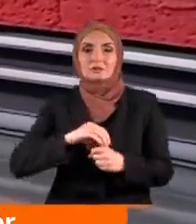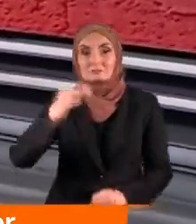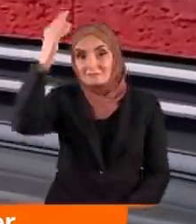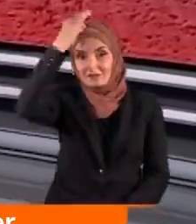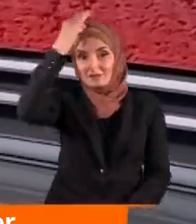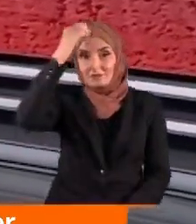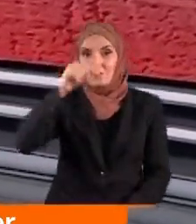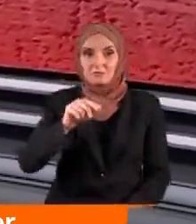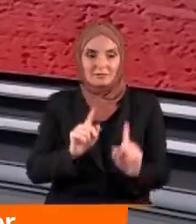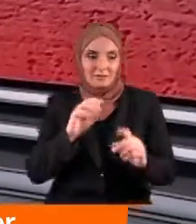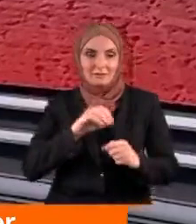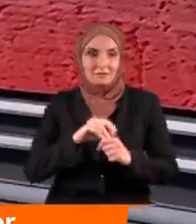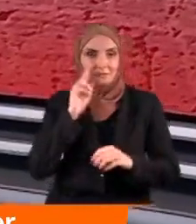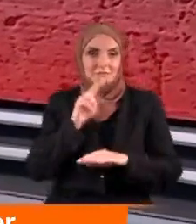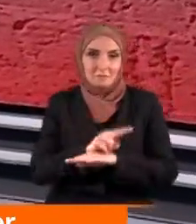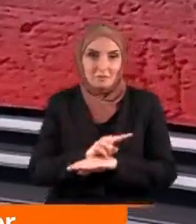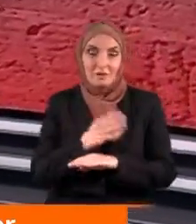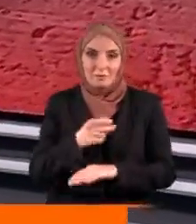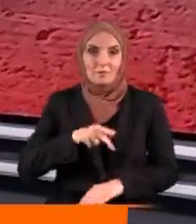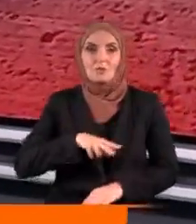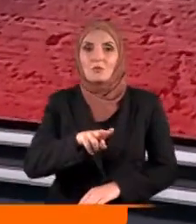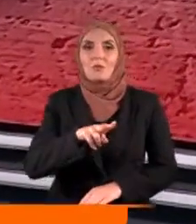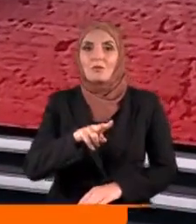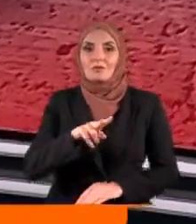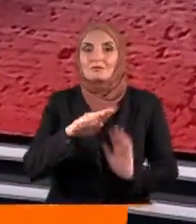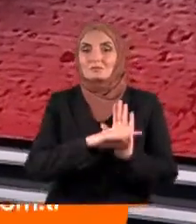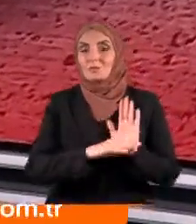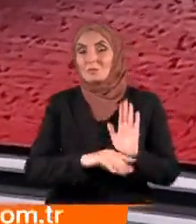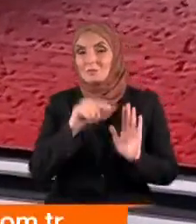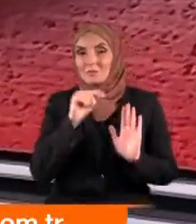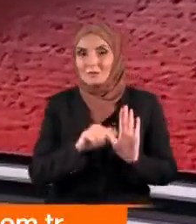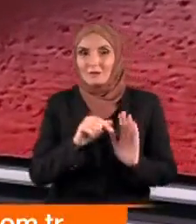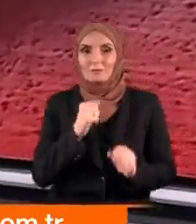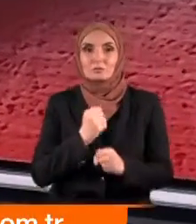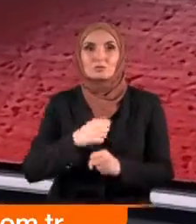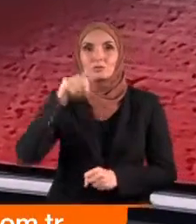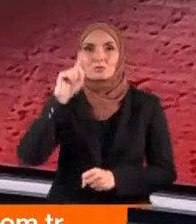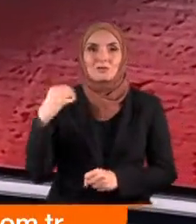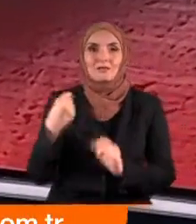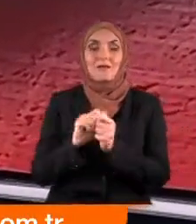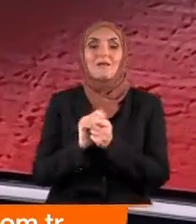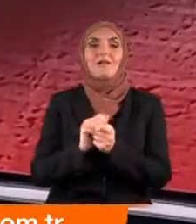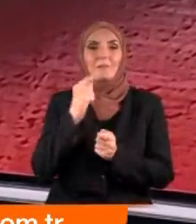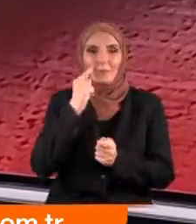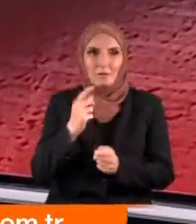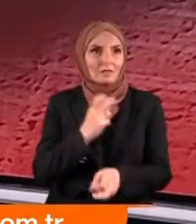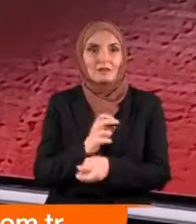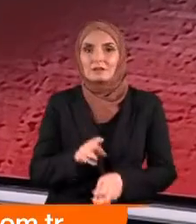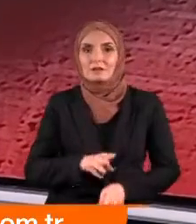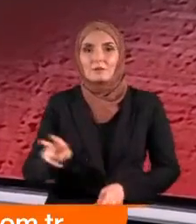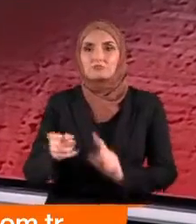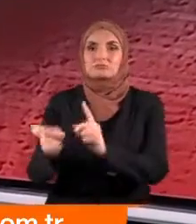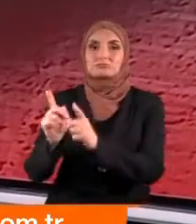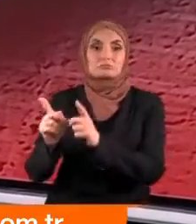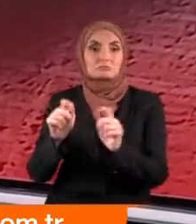yol tarifleri güncel değilse sizi bazen ters yöne, bazen de tehlikeli noktalara yönlendirebiliyor. Benzer olay Adana'da